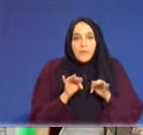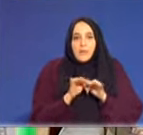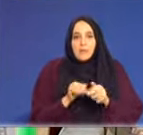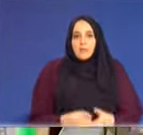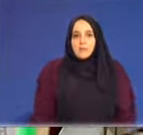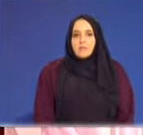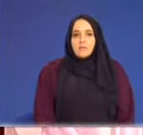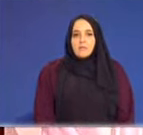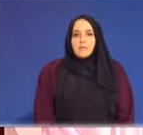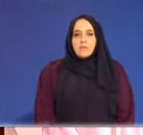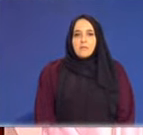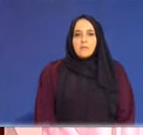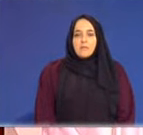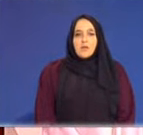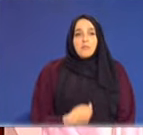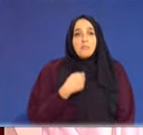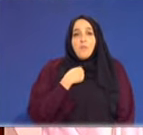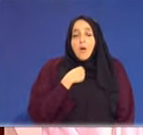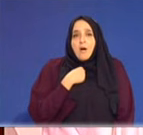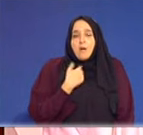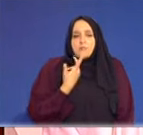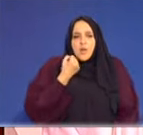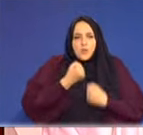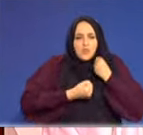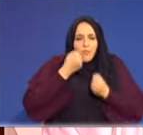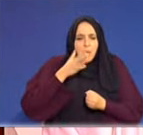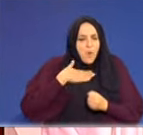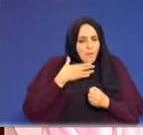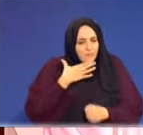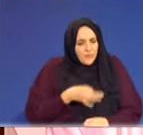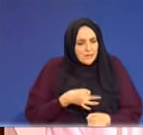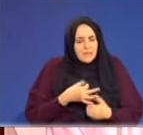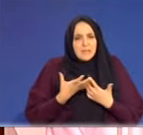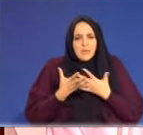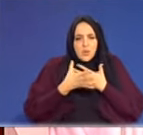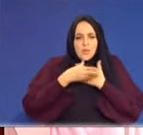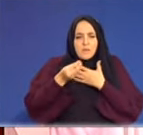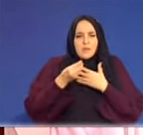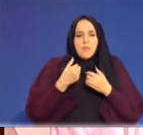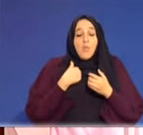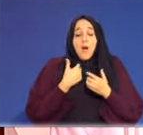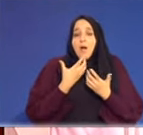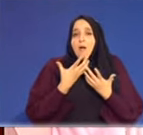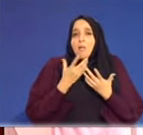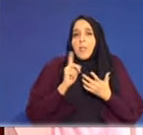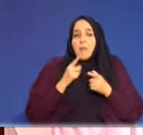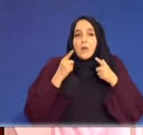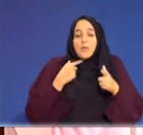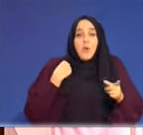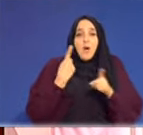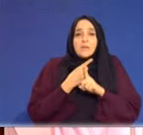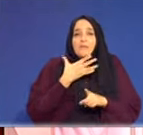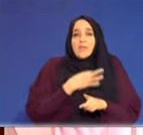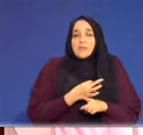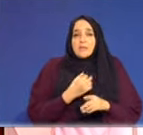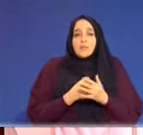سعيد؟ أنا يعني أتعذب كثيرا لأنني لم تتح لي الفرصة لكي ألتقي